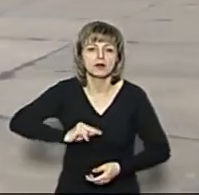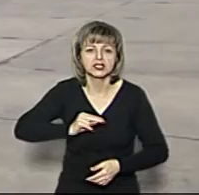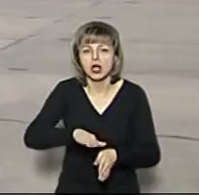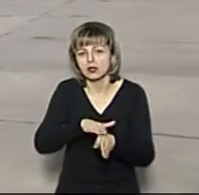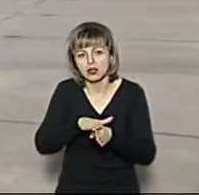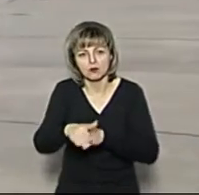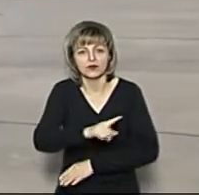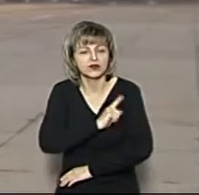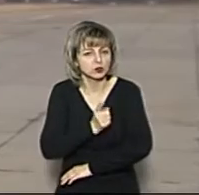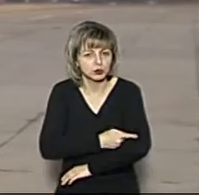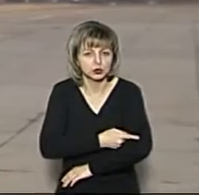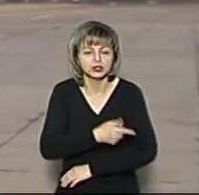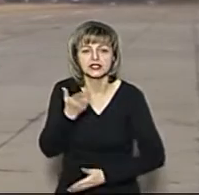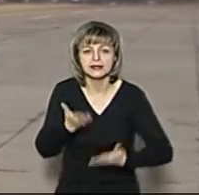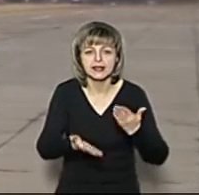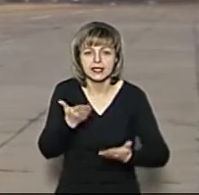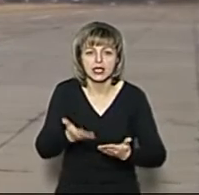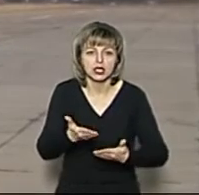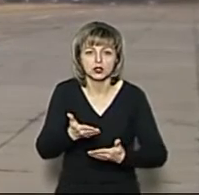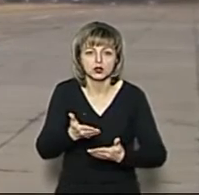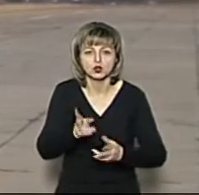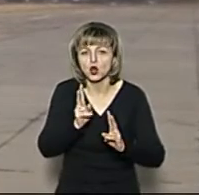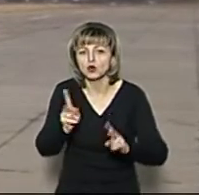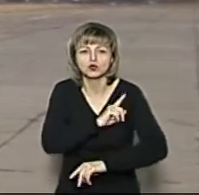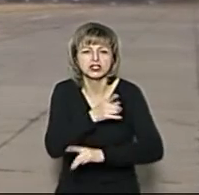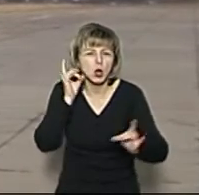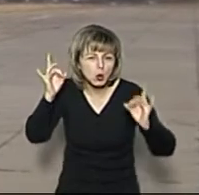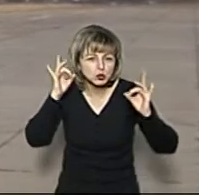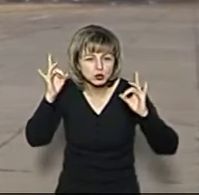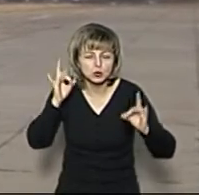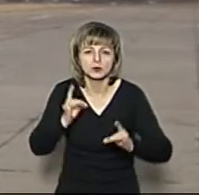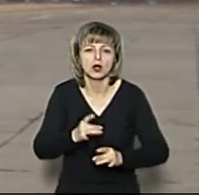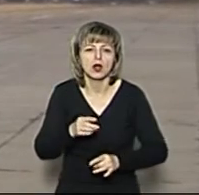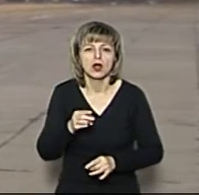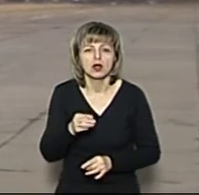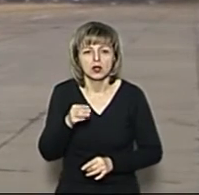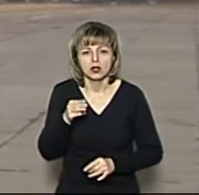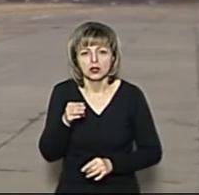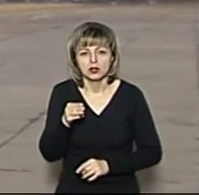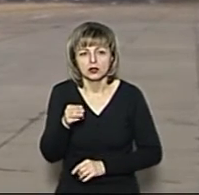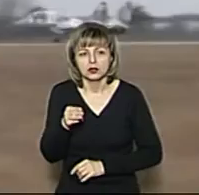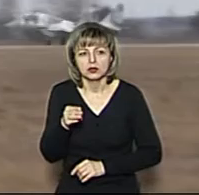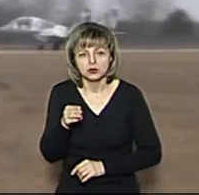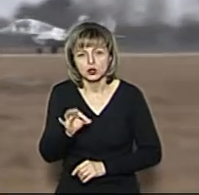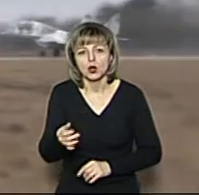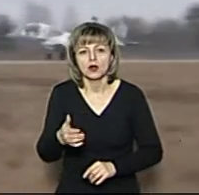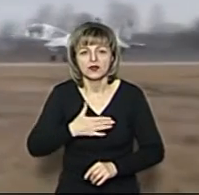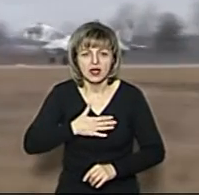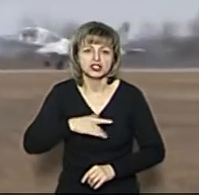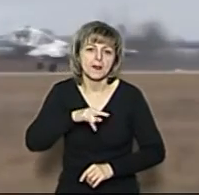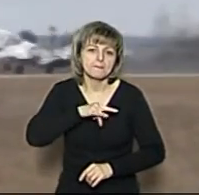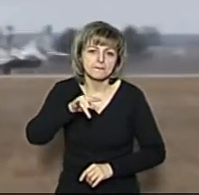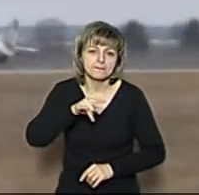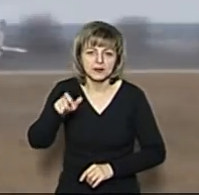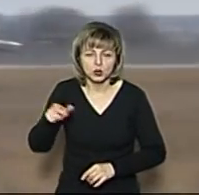на повну потужність. Якщо там сильно комусь шумно, то це добре, бо наші пілоти виконують своє завдання.